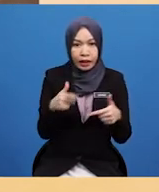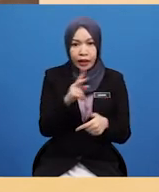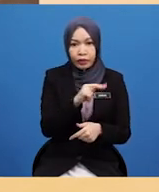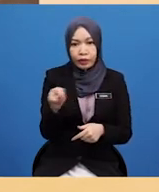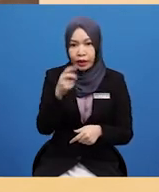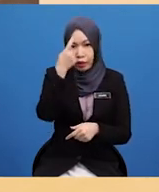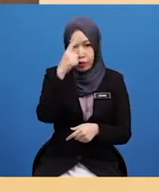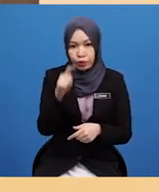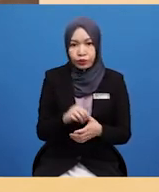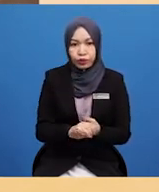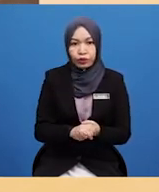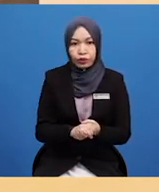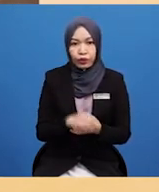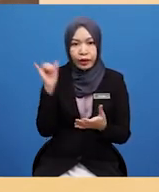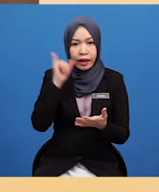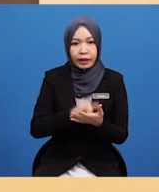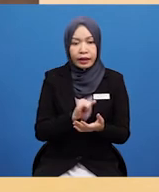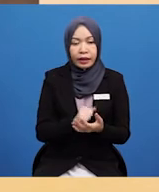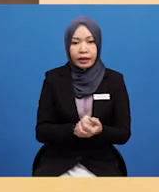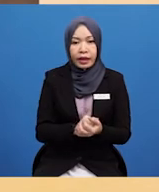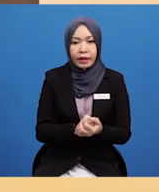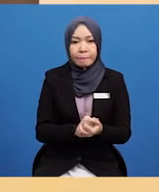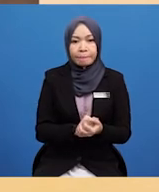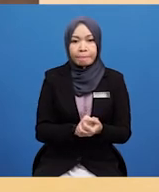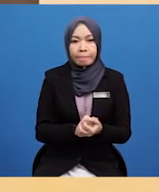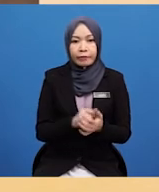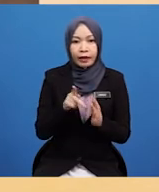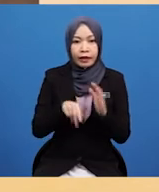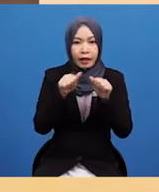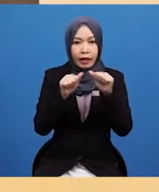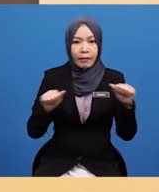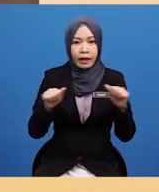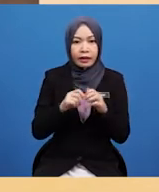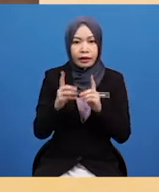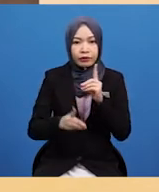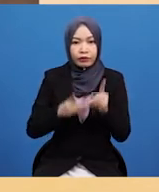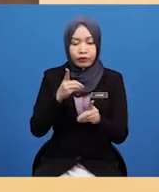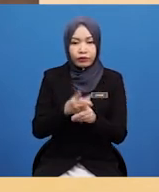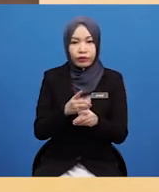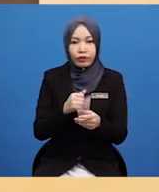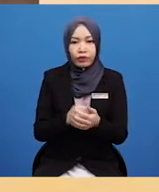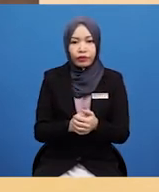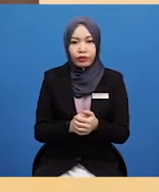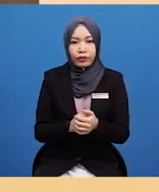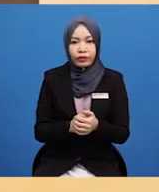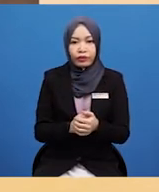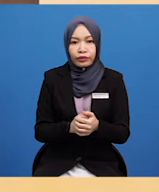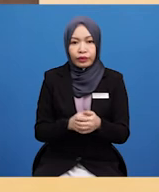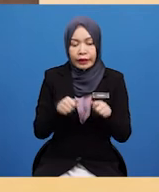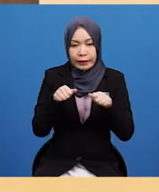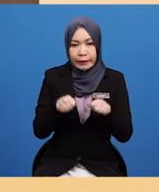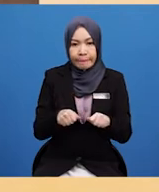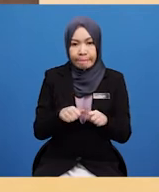berkekalan. Jadi, murid-murid boleh cuba menjawab soalan ini dan minta bimbingan guru sejarah untuk menilai